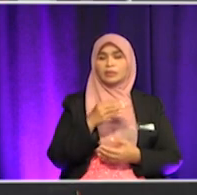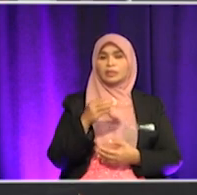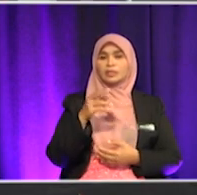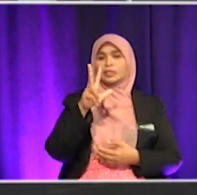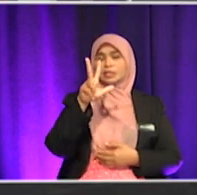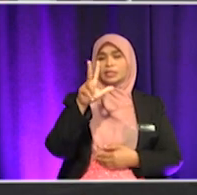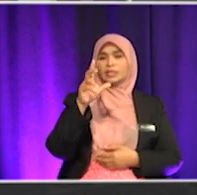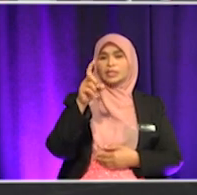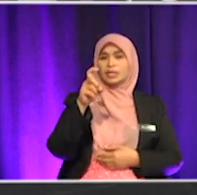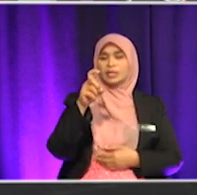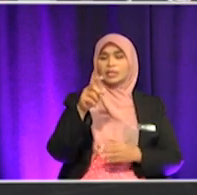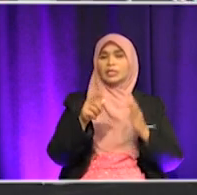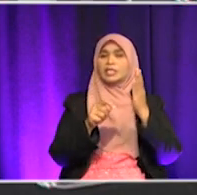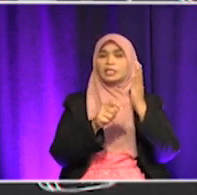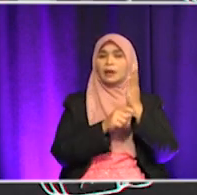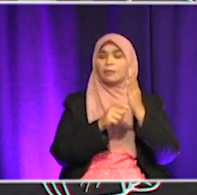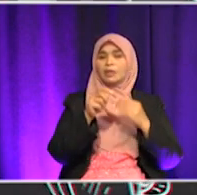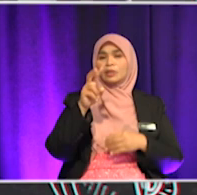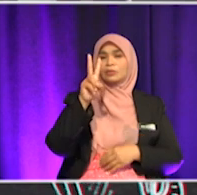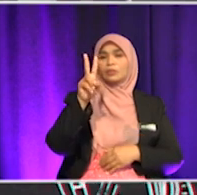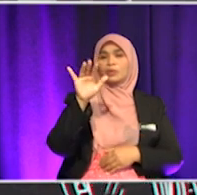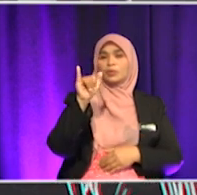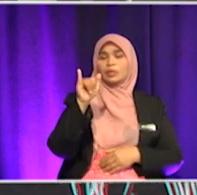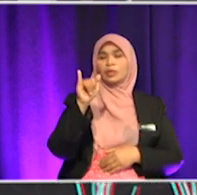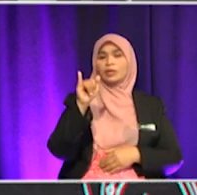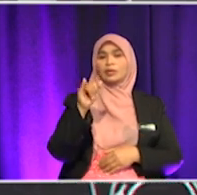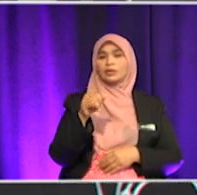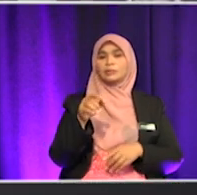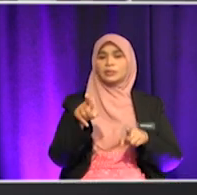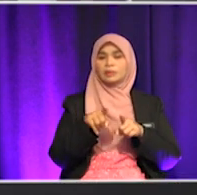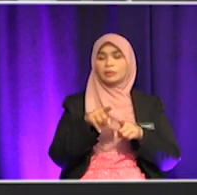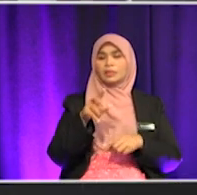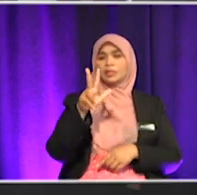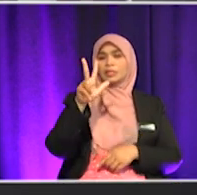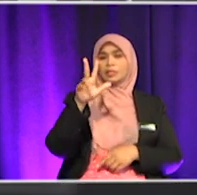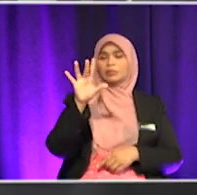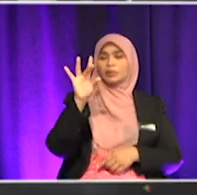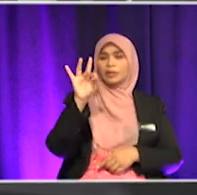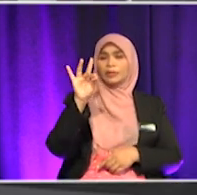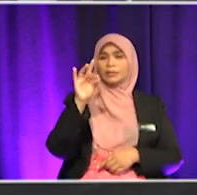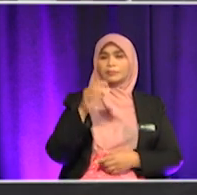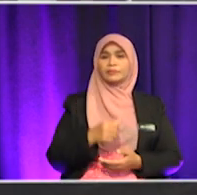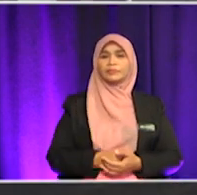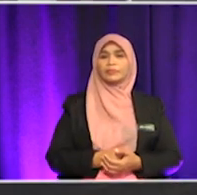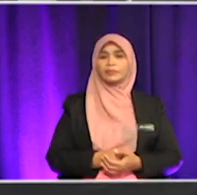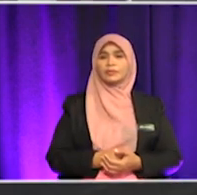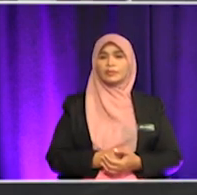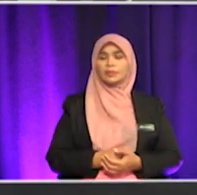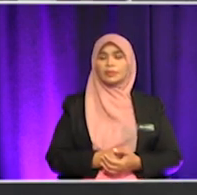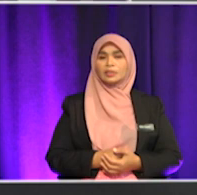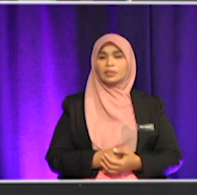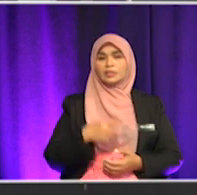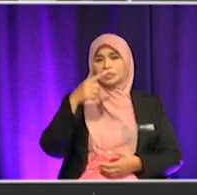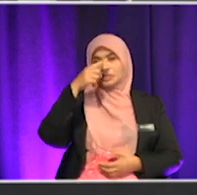3X tambah 2Y plus Z bersamaan dengan 38. Okay. Kenapa 38?